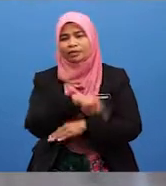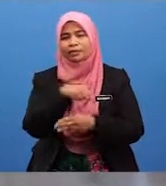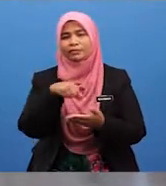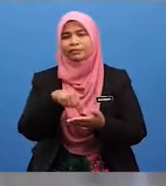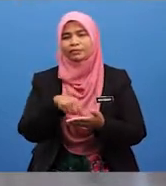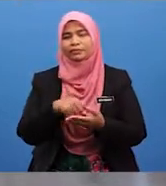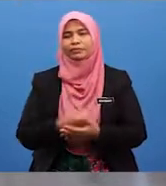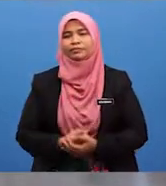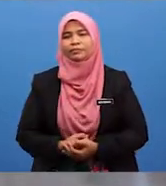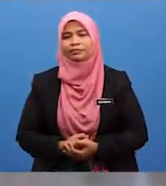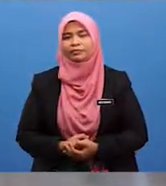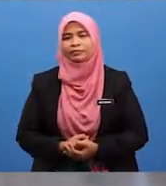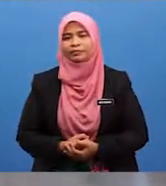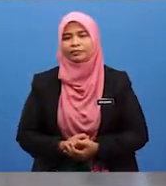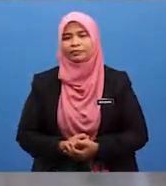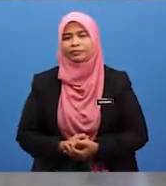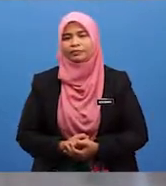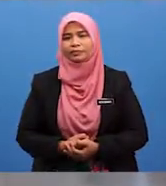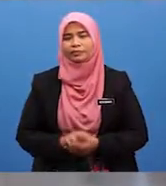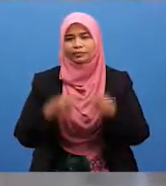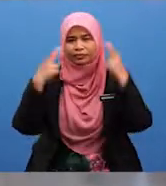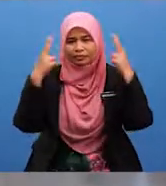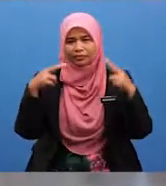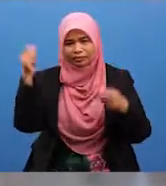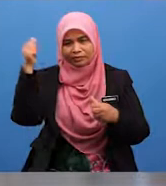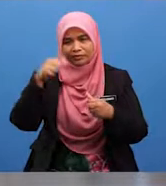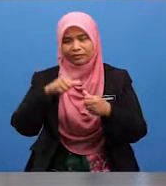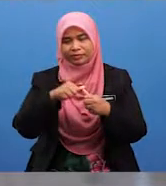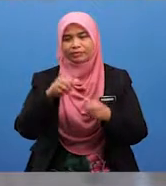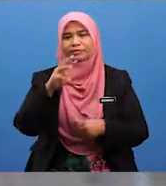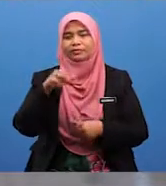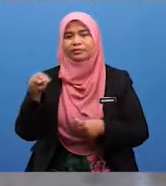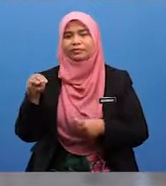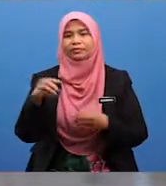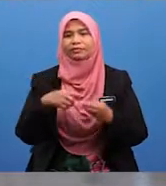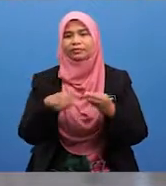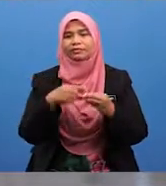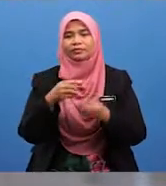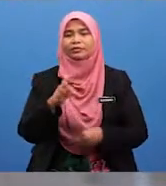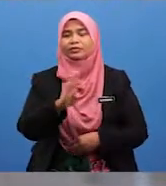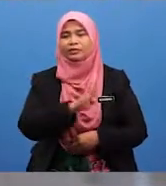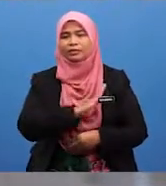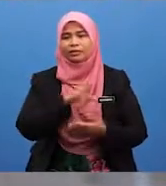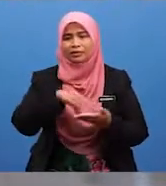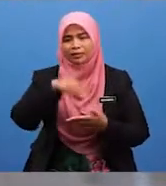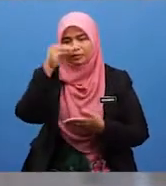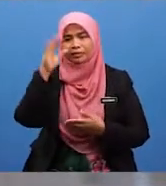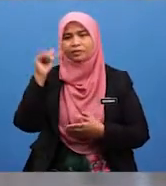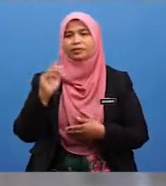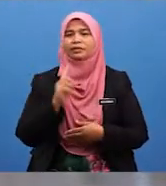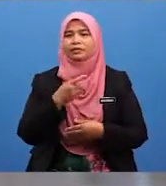diiringi oleh para malaikat. Ustazah ingatkan murid-murid tentang adab belajar yang telah kita